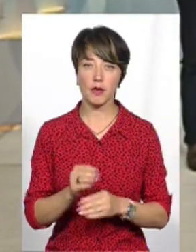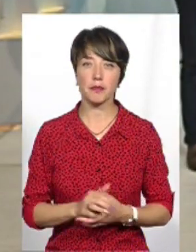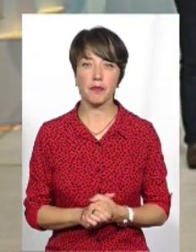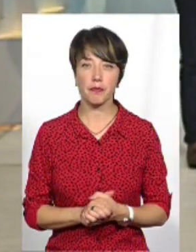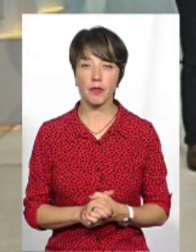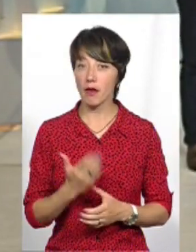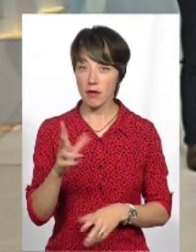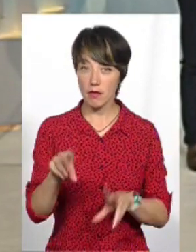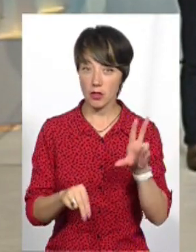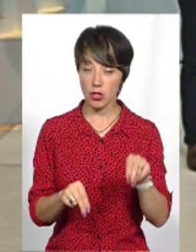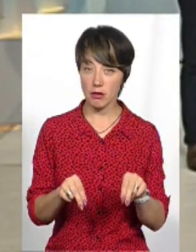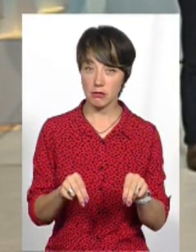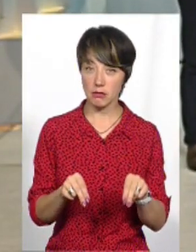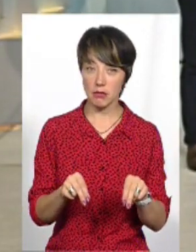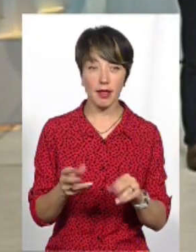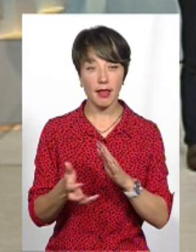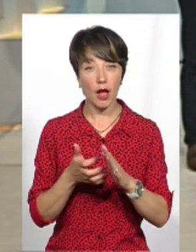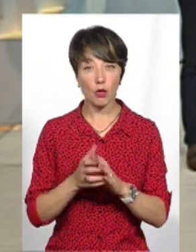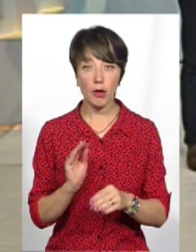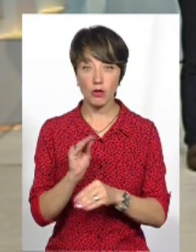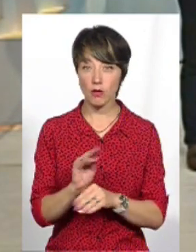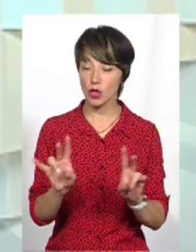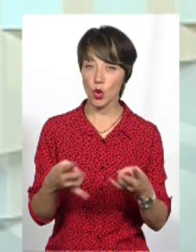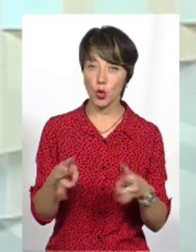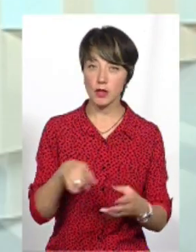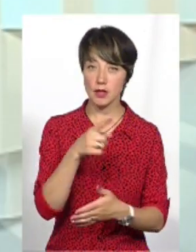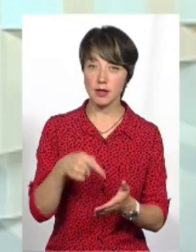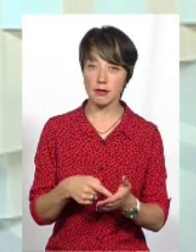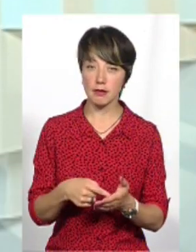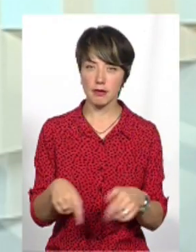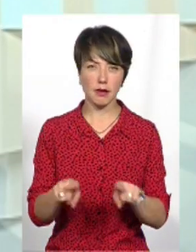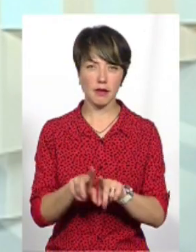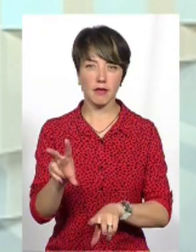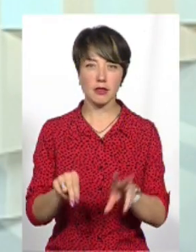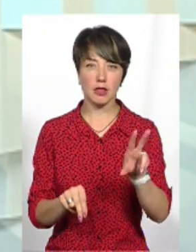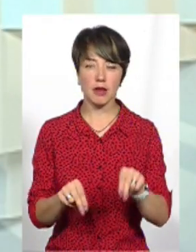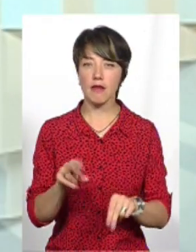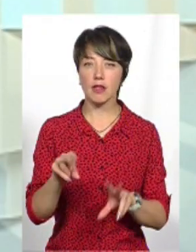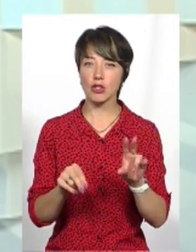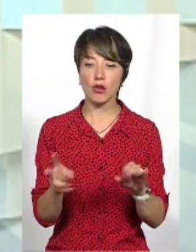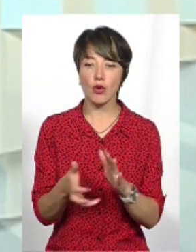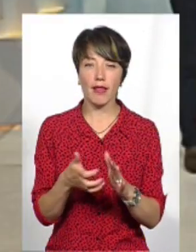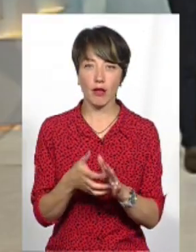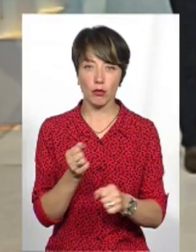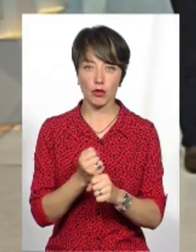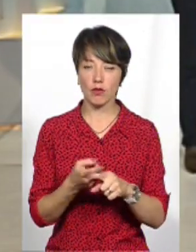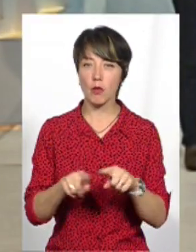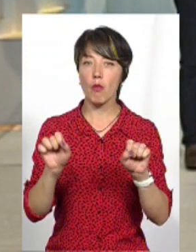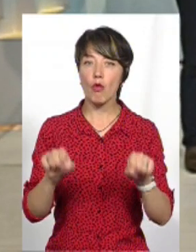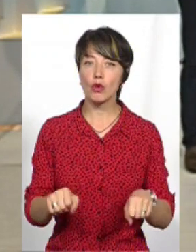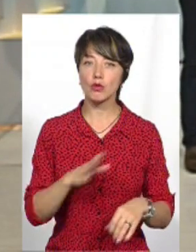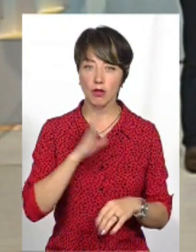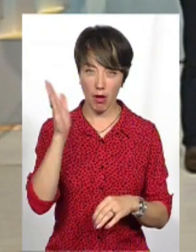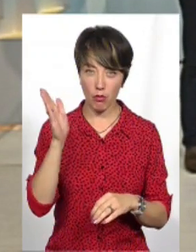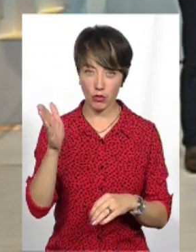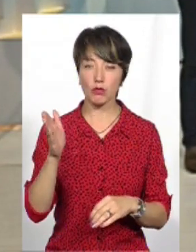Ну, ви вважаєте, що для цього воно просто недопрацьоване чи взагалі недоцільне отаке от заміна районів? Я рахую, що недопрацьоване. Це може бути. Тобто в